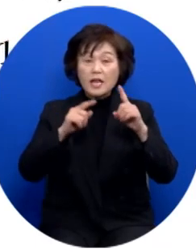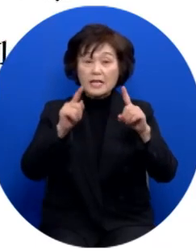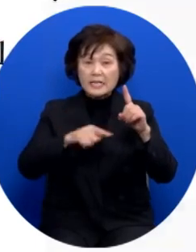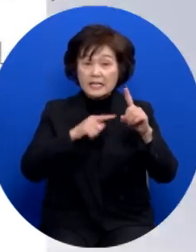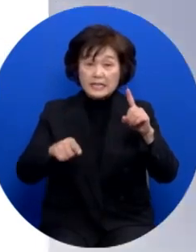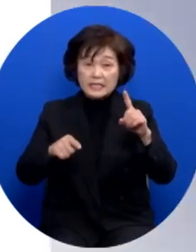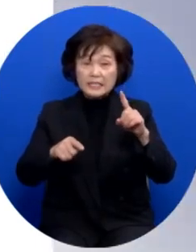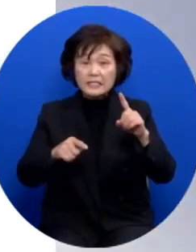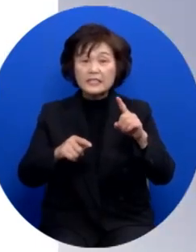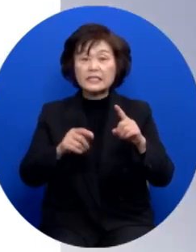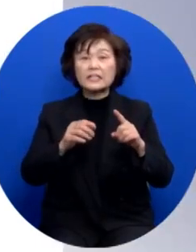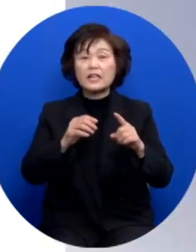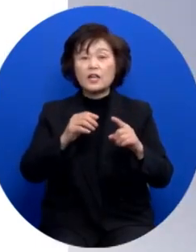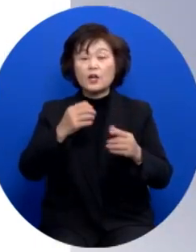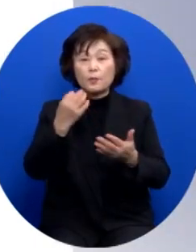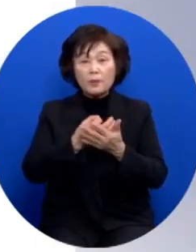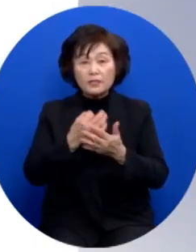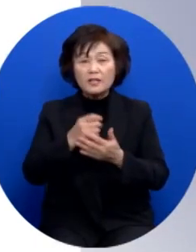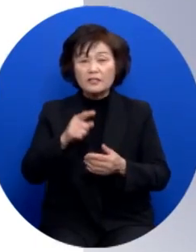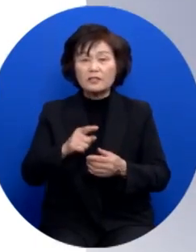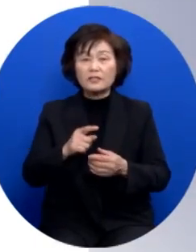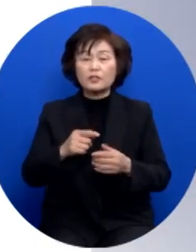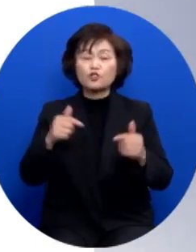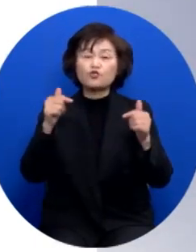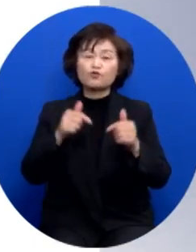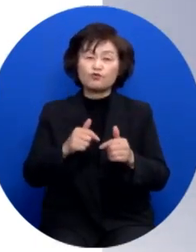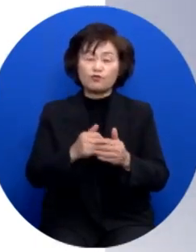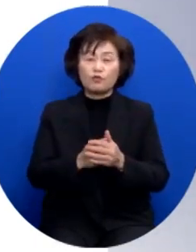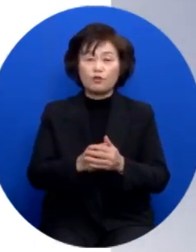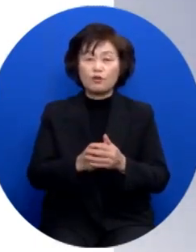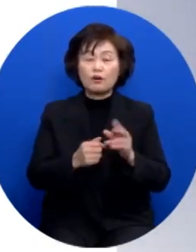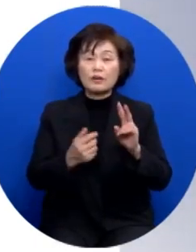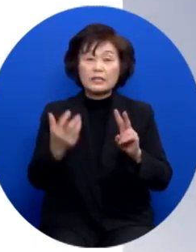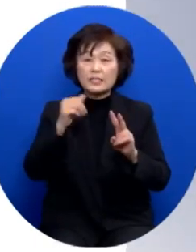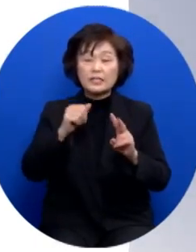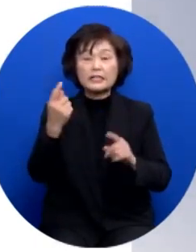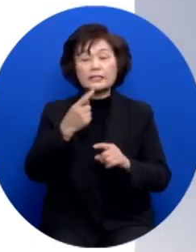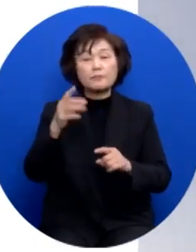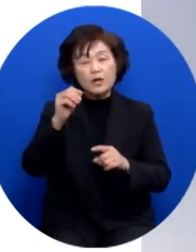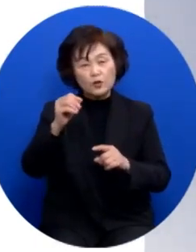자산은 지난해보다 0.8% 감소한 약 2억 1천만 원으로 집계됐습니다.